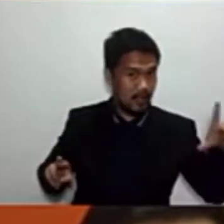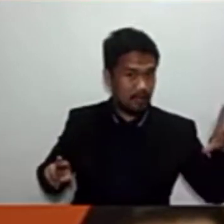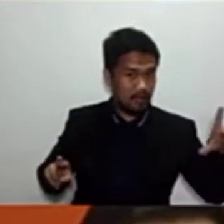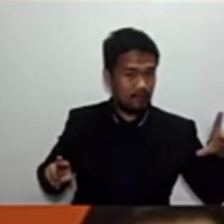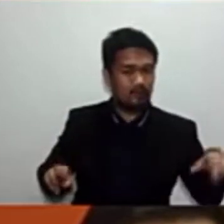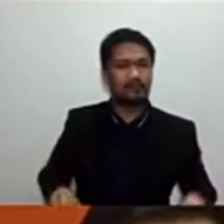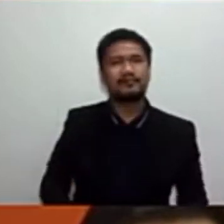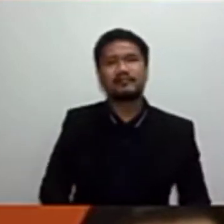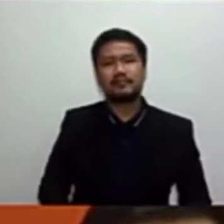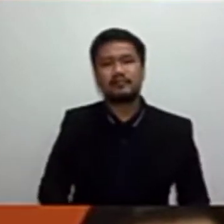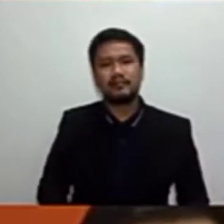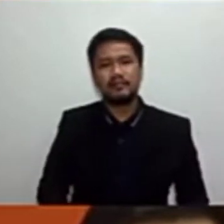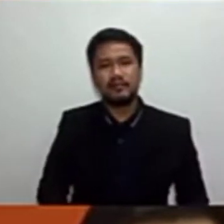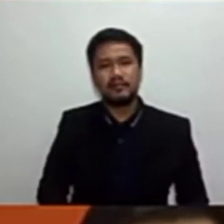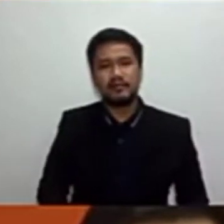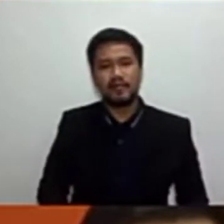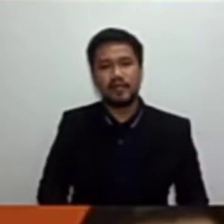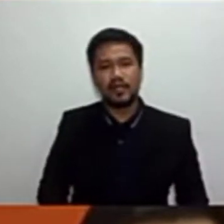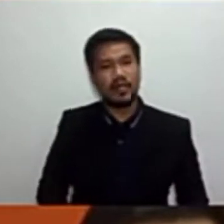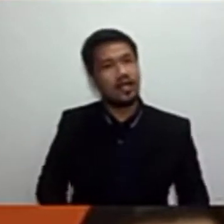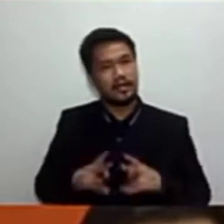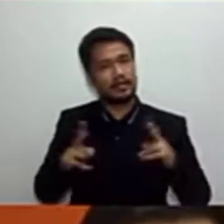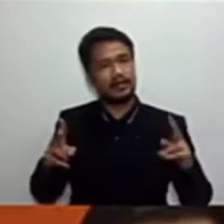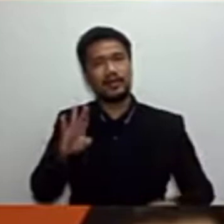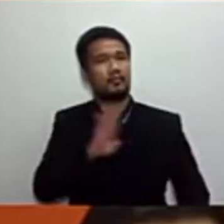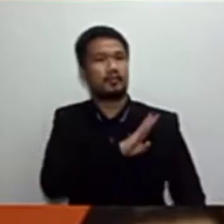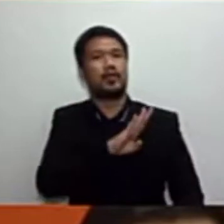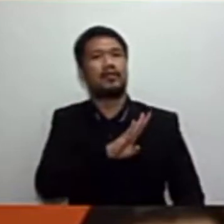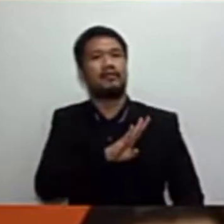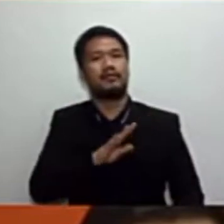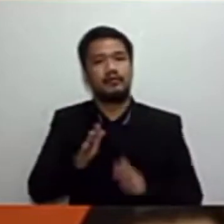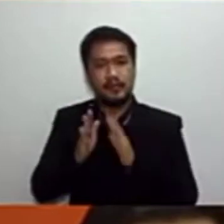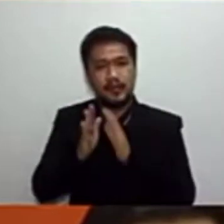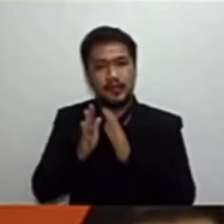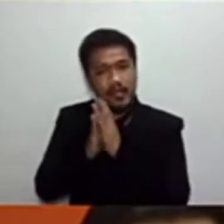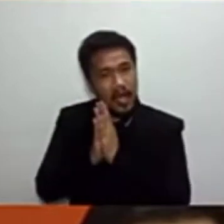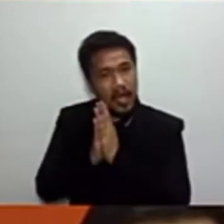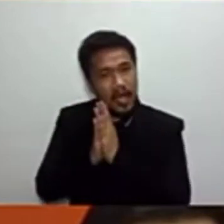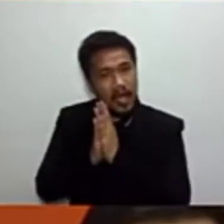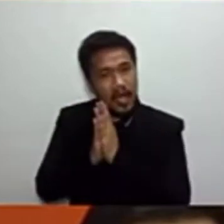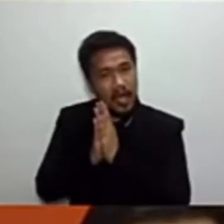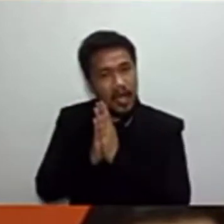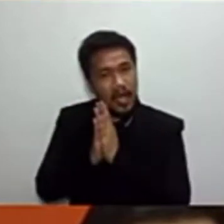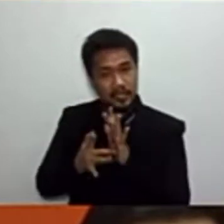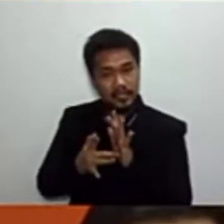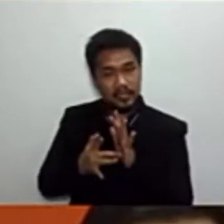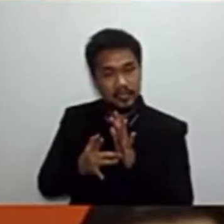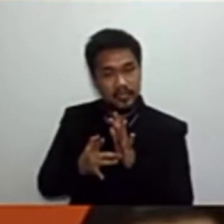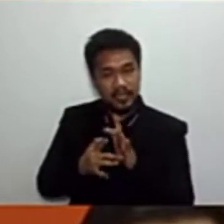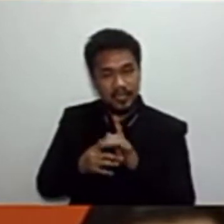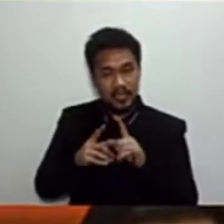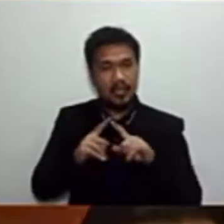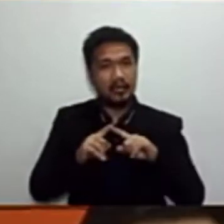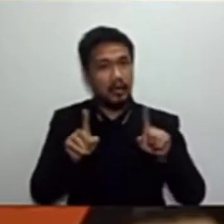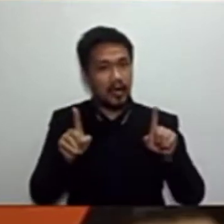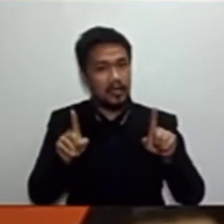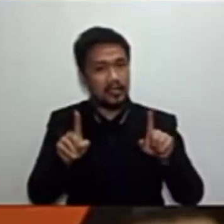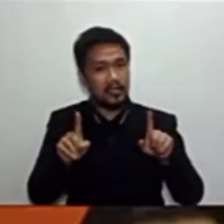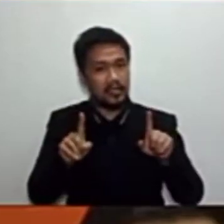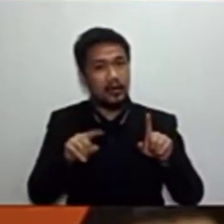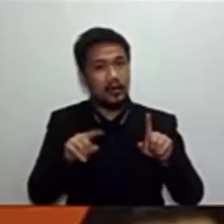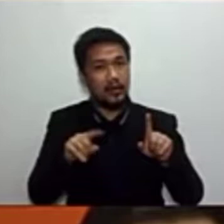Ito ay isang mapangahas na hiling. Nang marinig ito ng